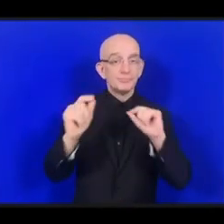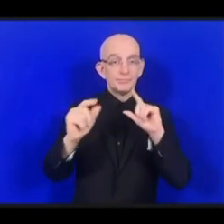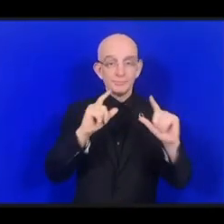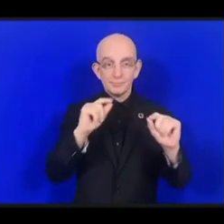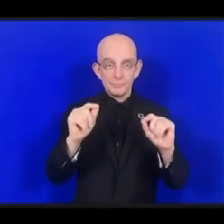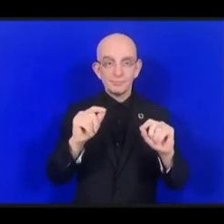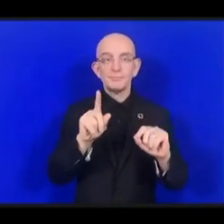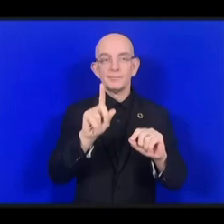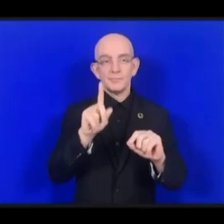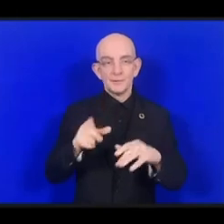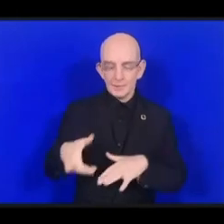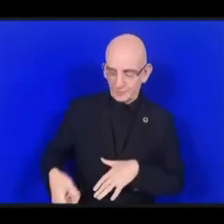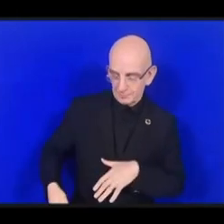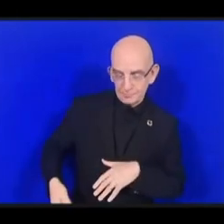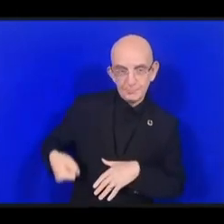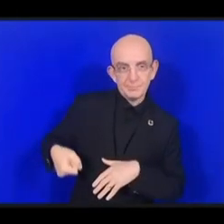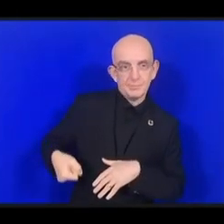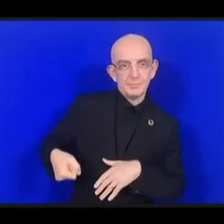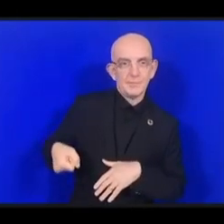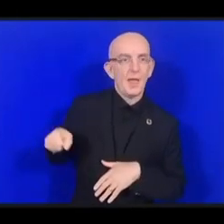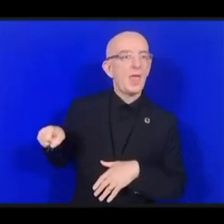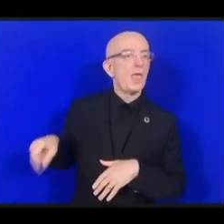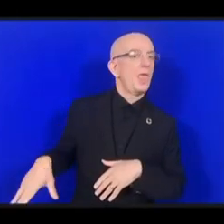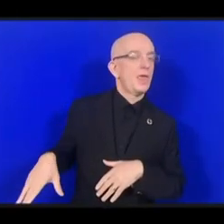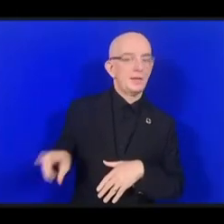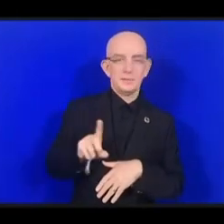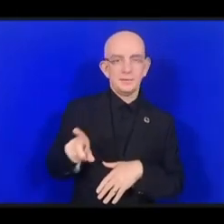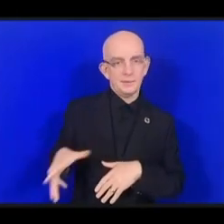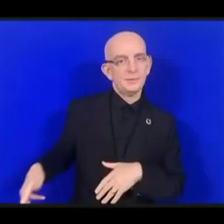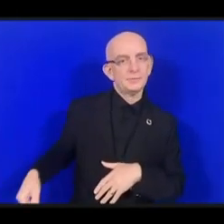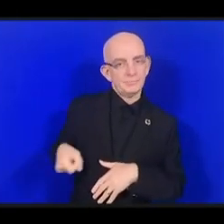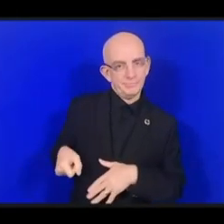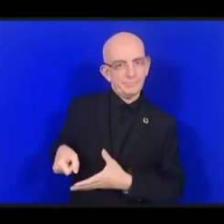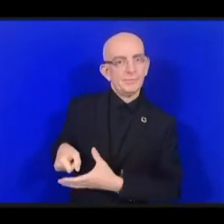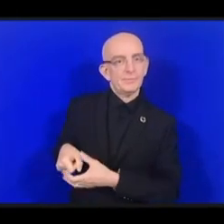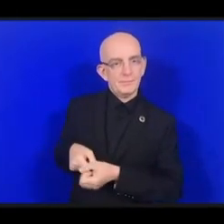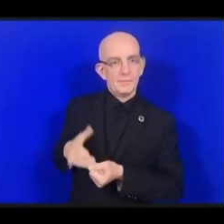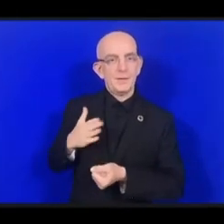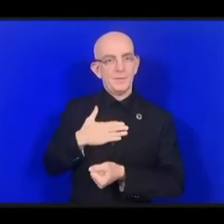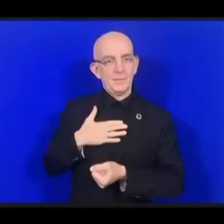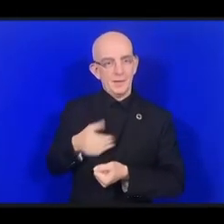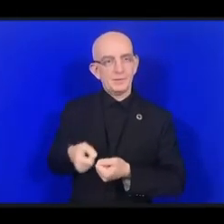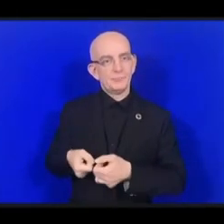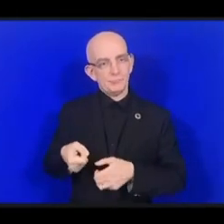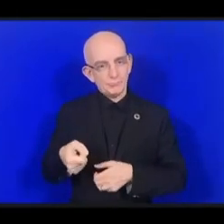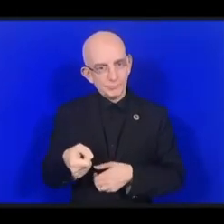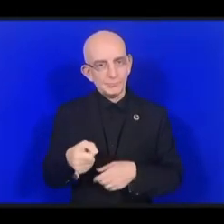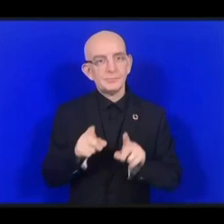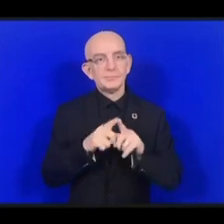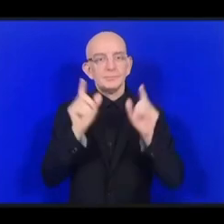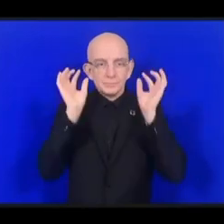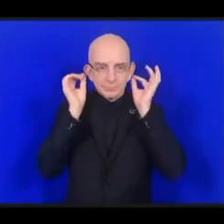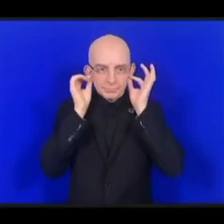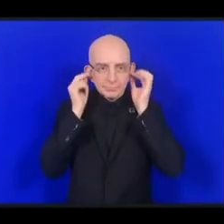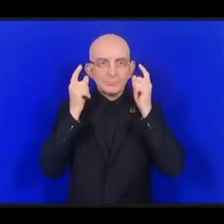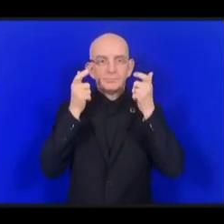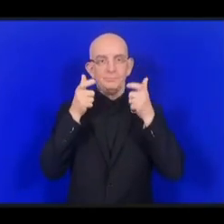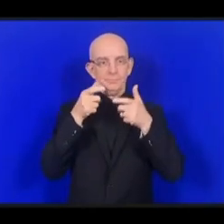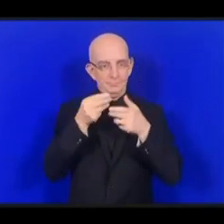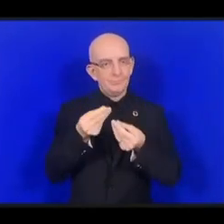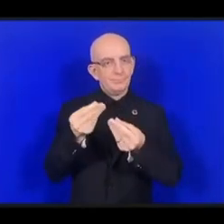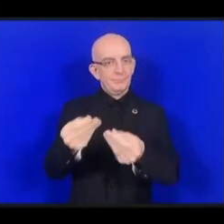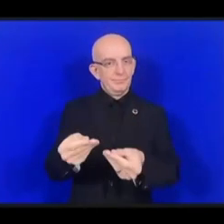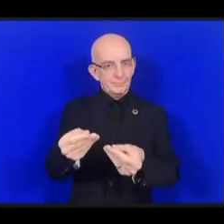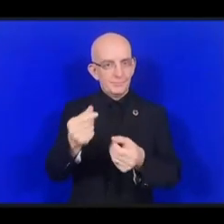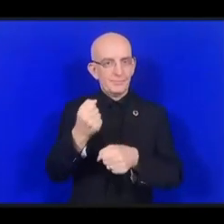のレシーバーを必ず出入り口の係員にお渡しくださいご協力ありがとうござい